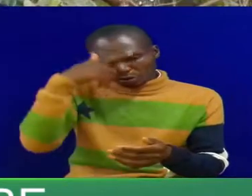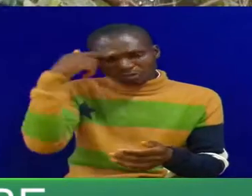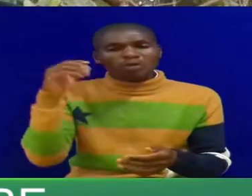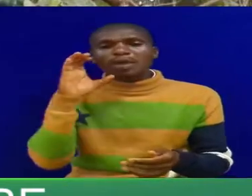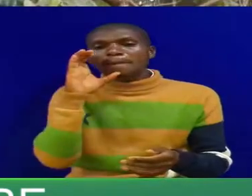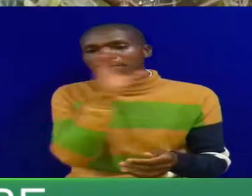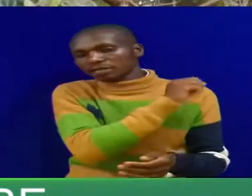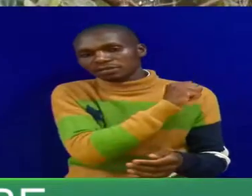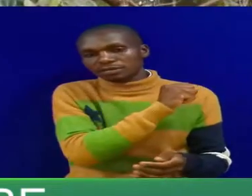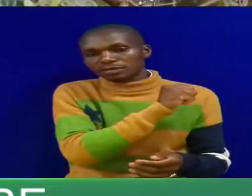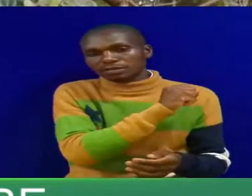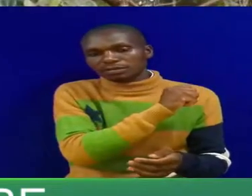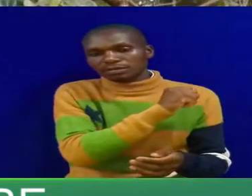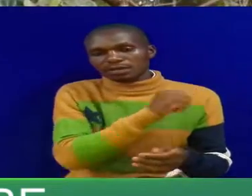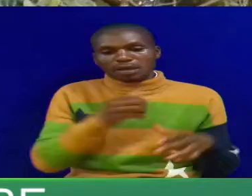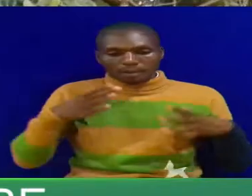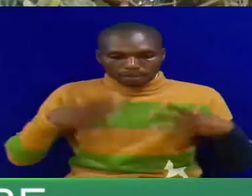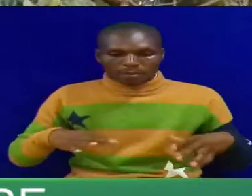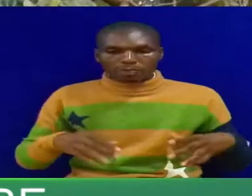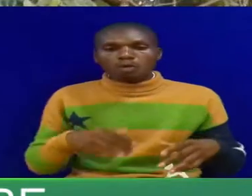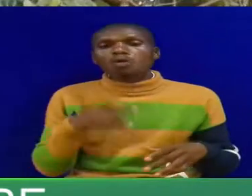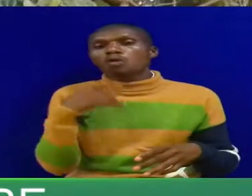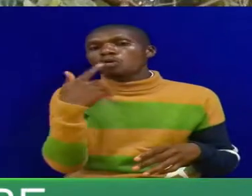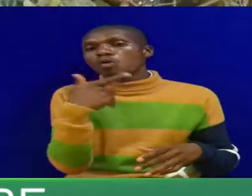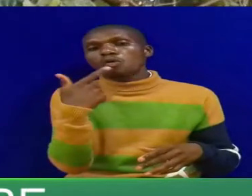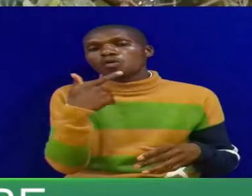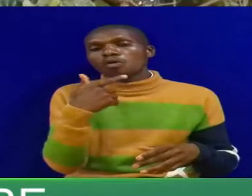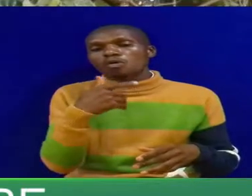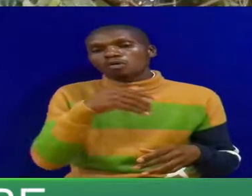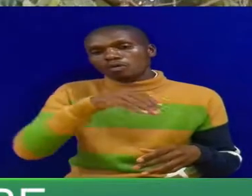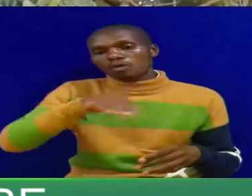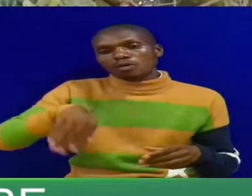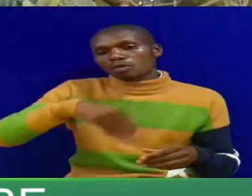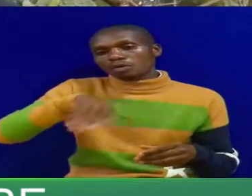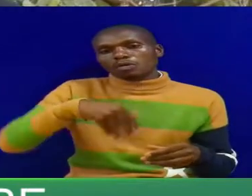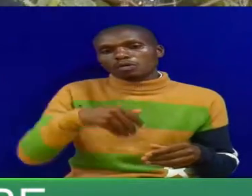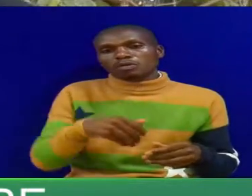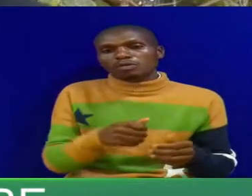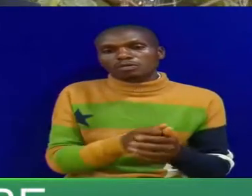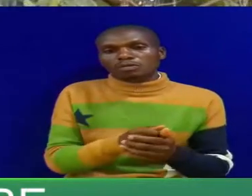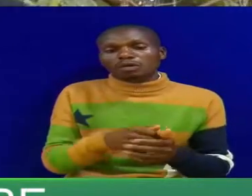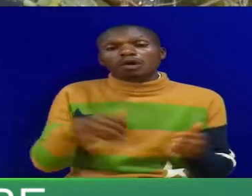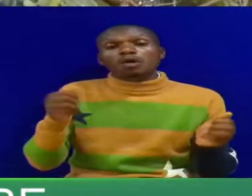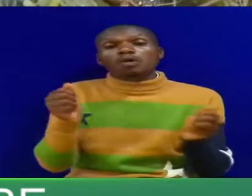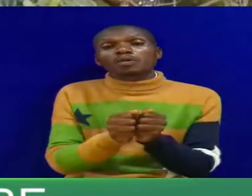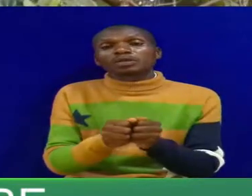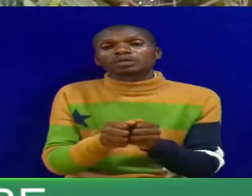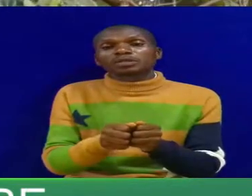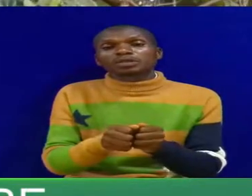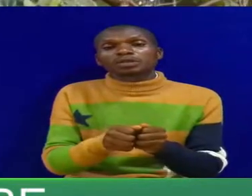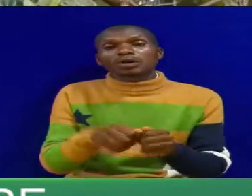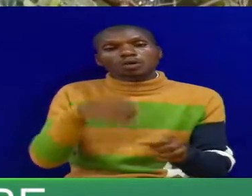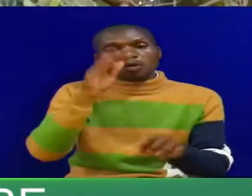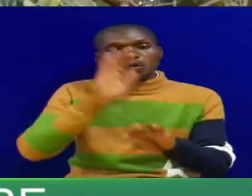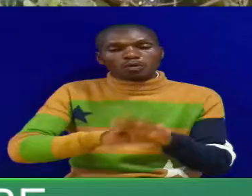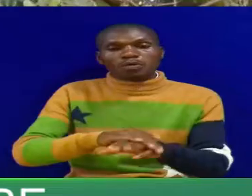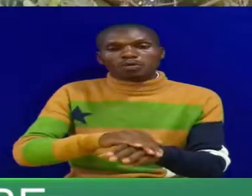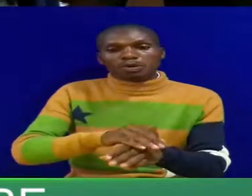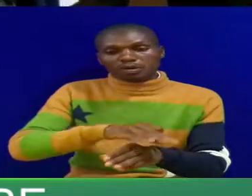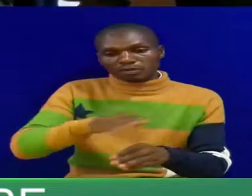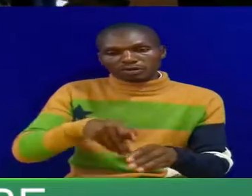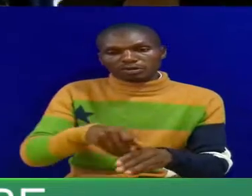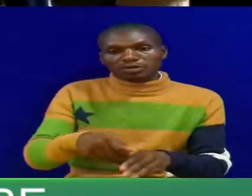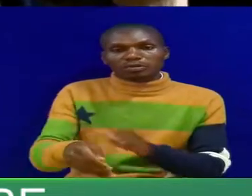is people that are grounded with the right foundation of God's word to get into the